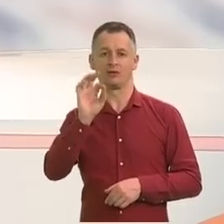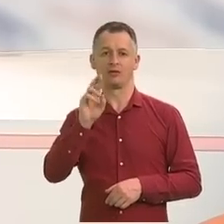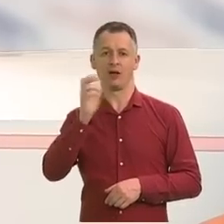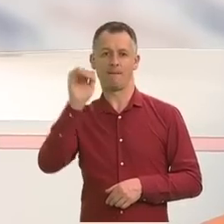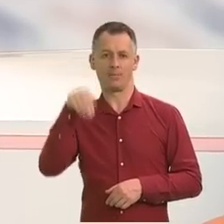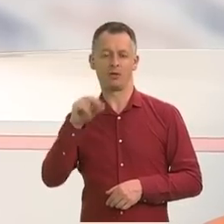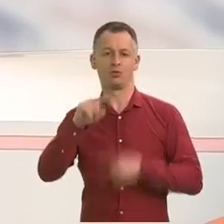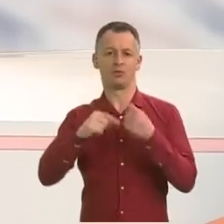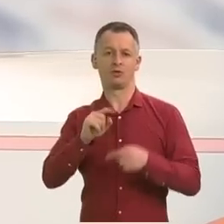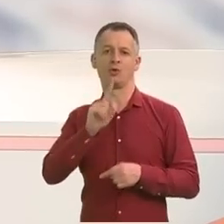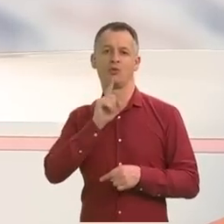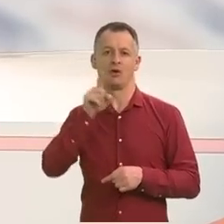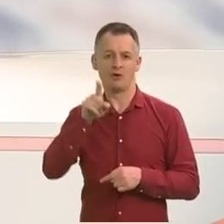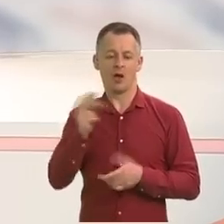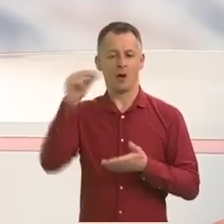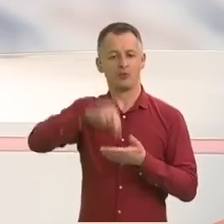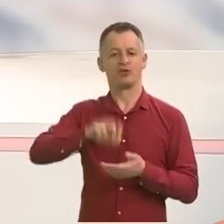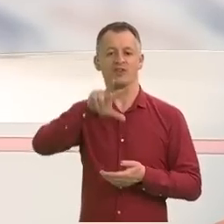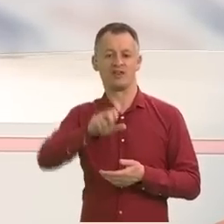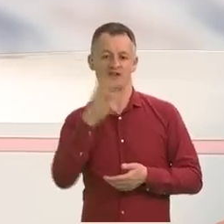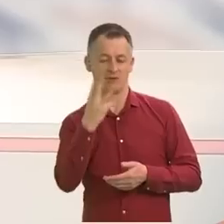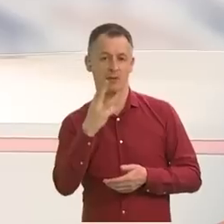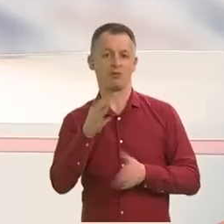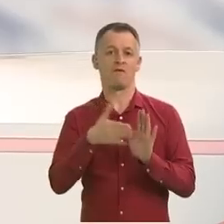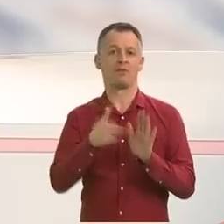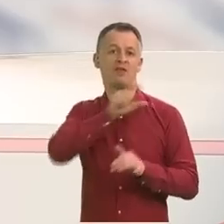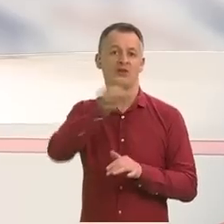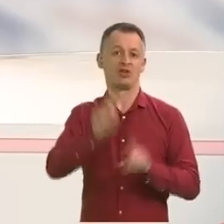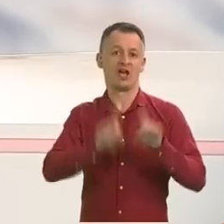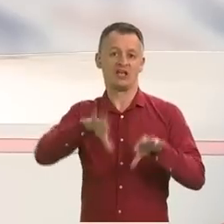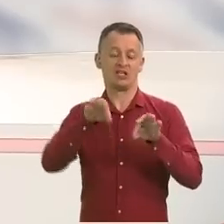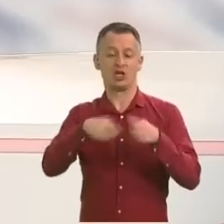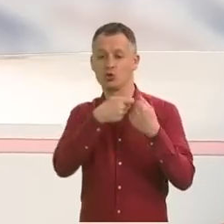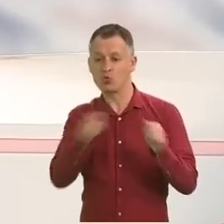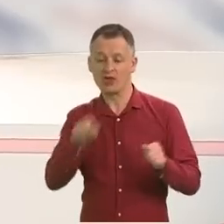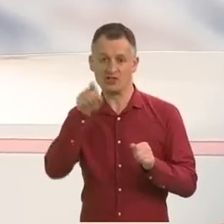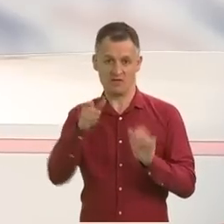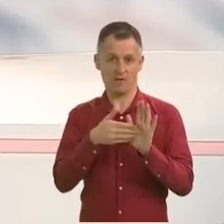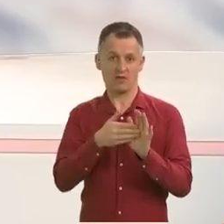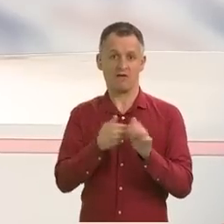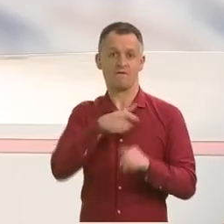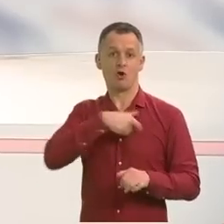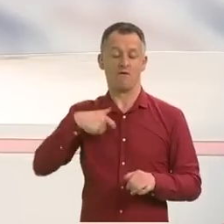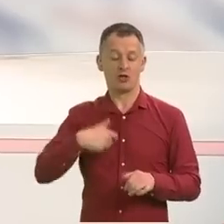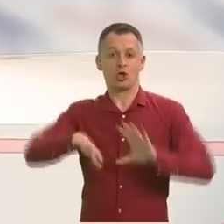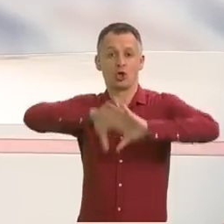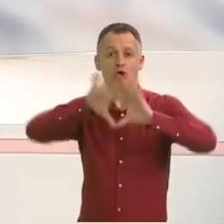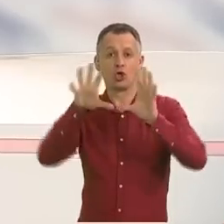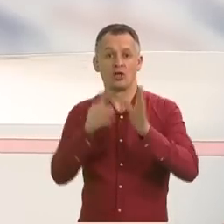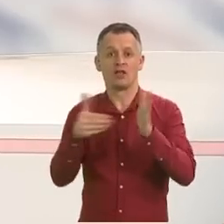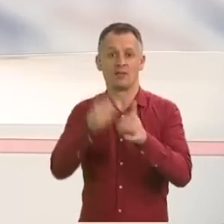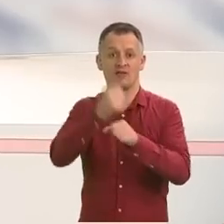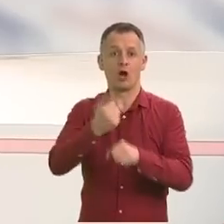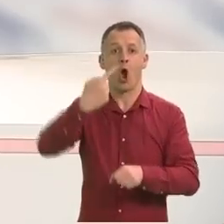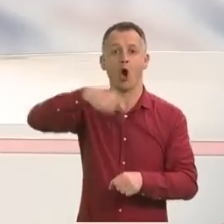formulate 34 de capete de acuzare. Dacă ar fi găsit vinovat pentru fiecare dintre acestea, ar urma să petreacă 130 de ani